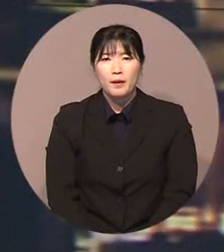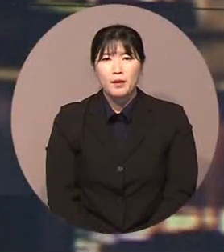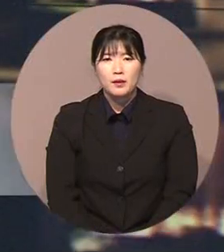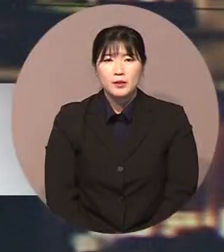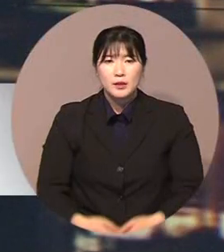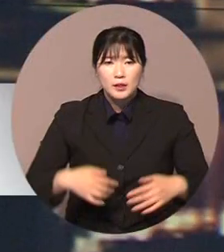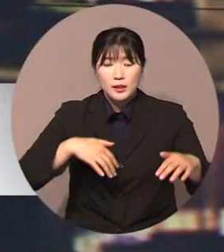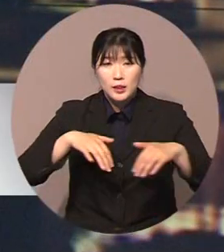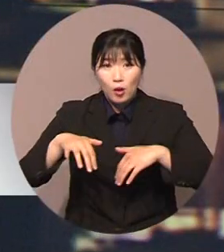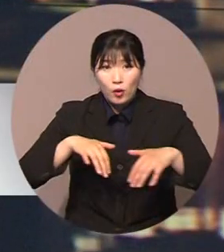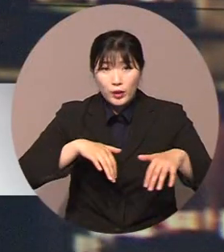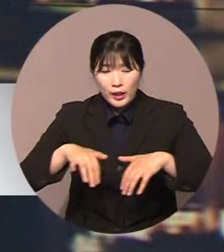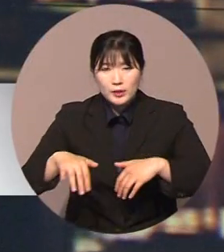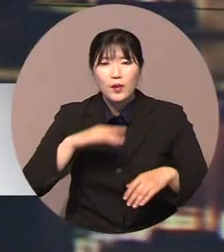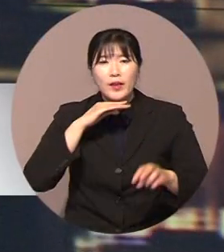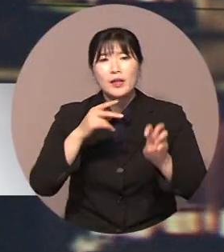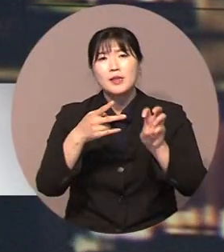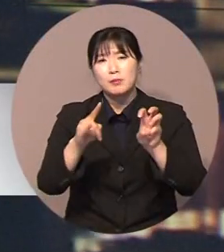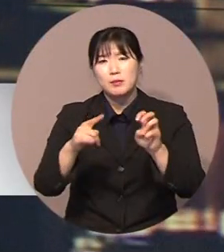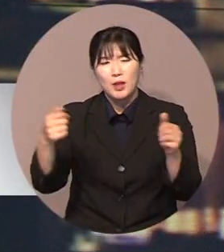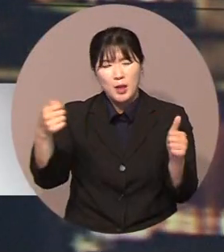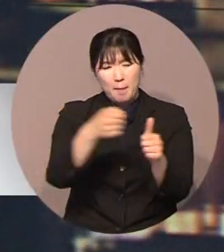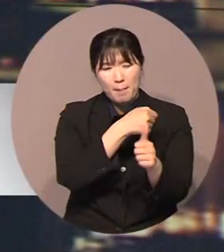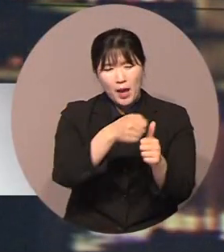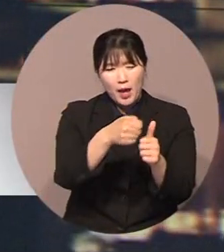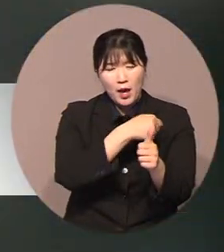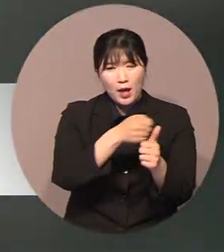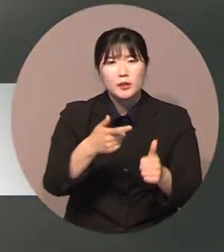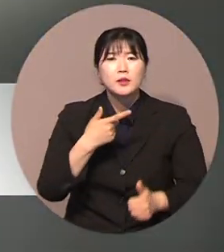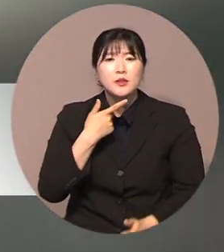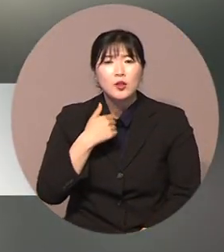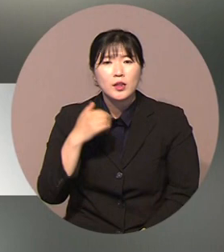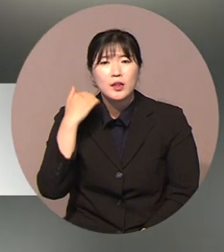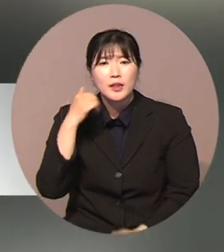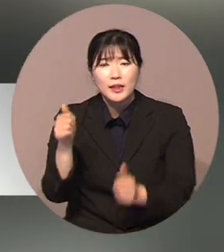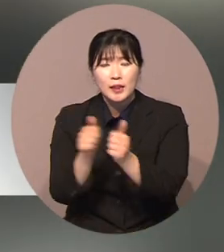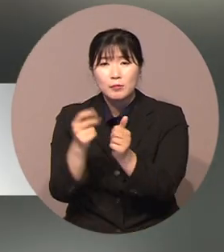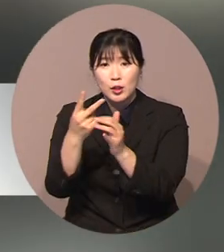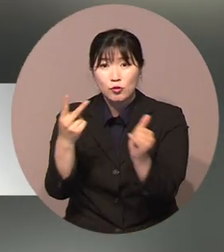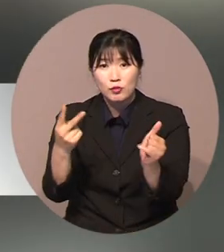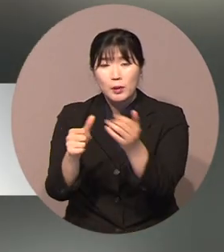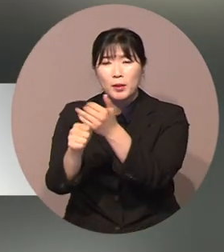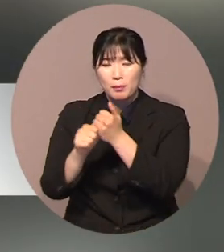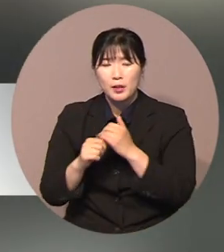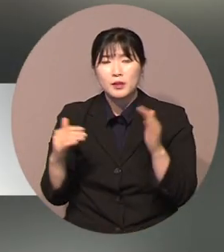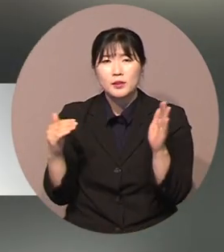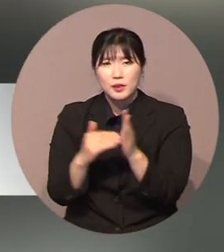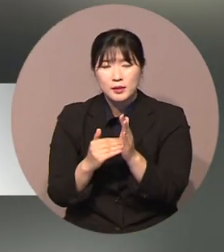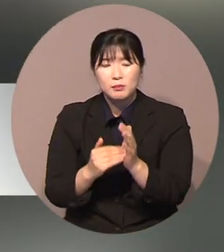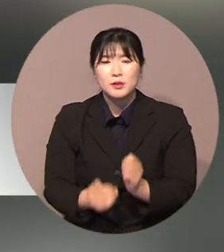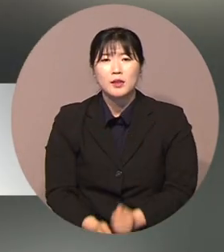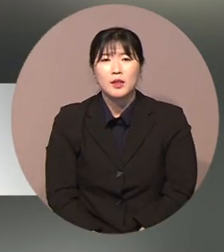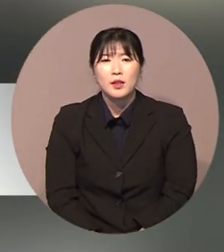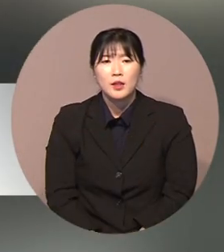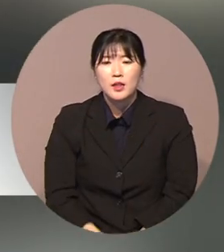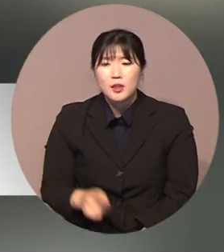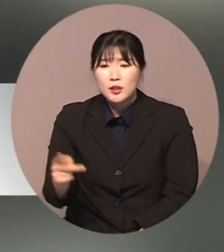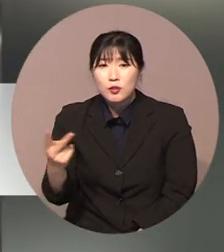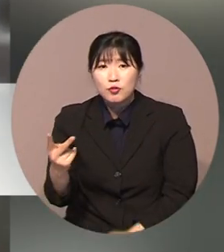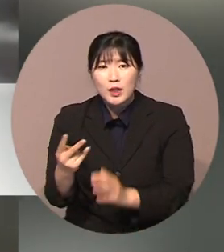거리에서 30대 남성을 폭행한 혐의로 2 30대 남성 2명이 검찰에 넘겨졌습니다 사촌